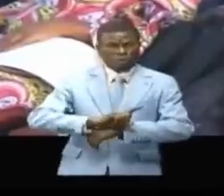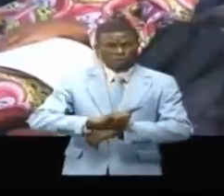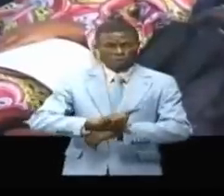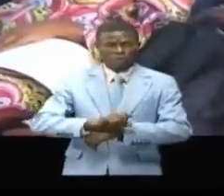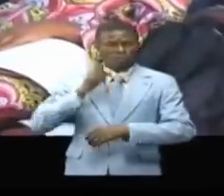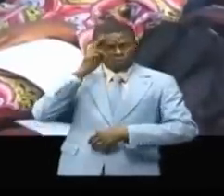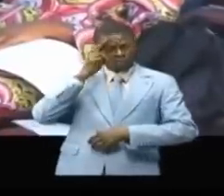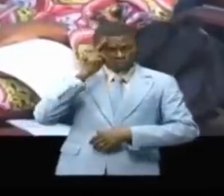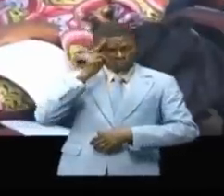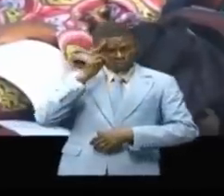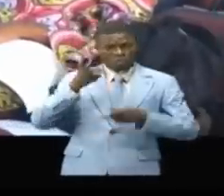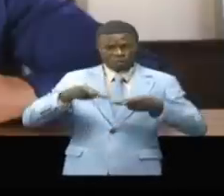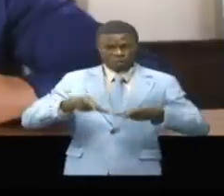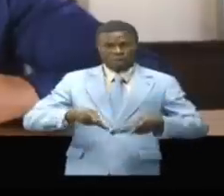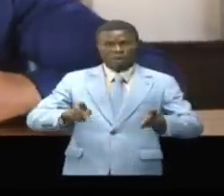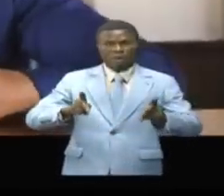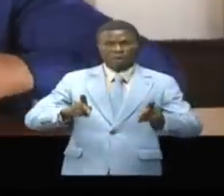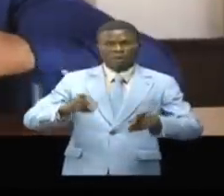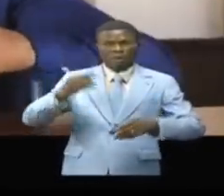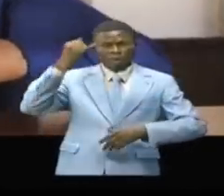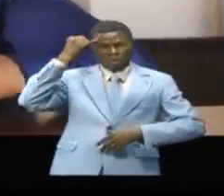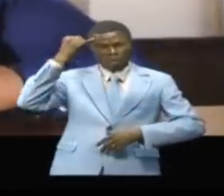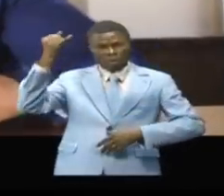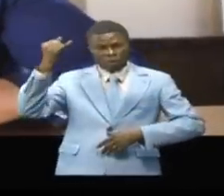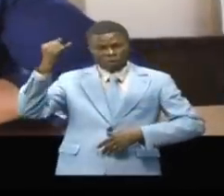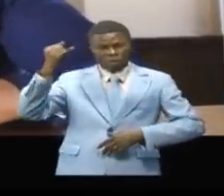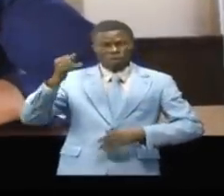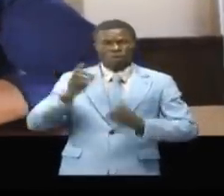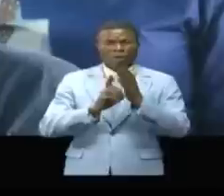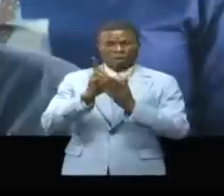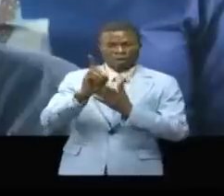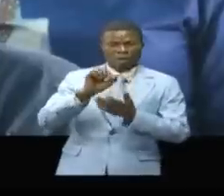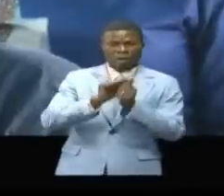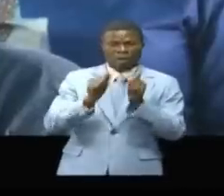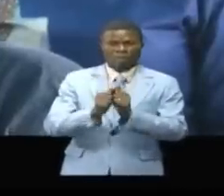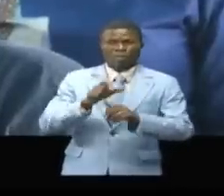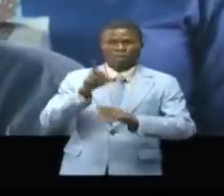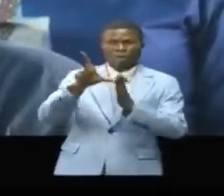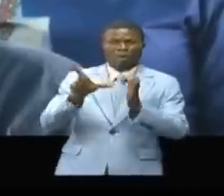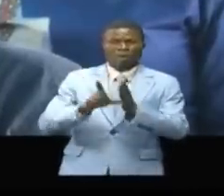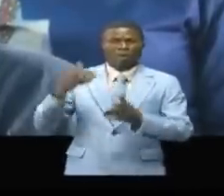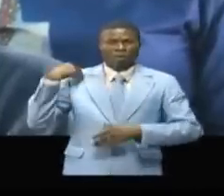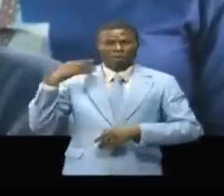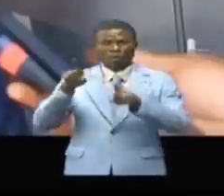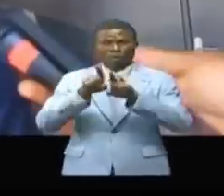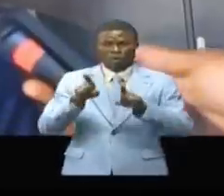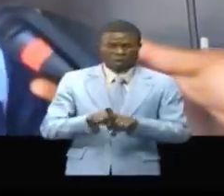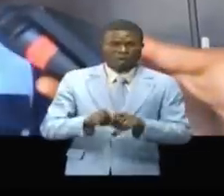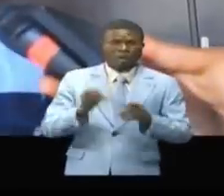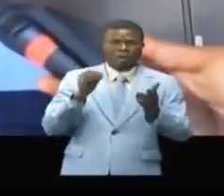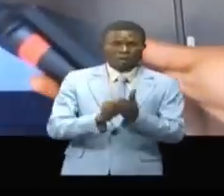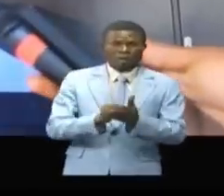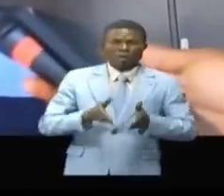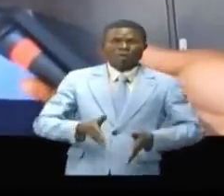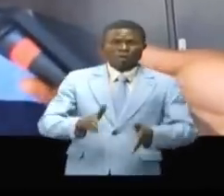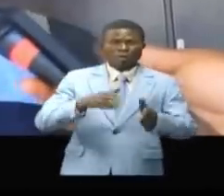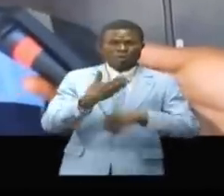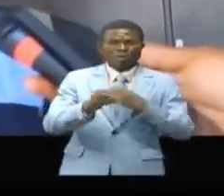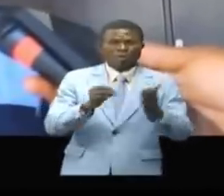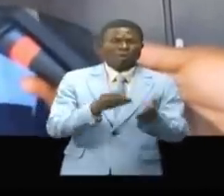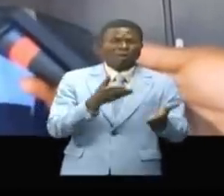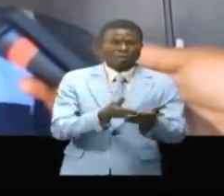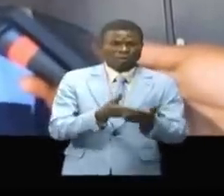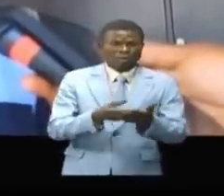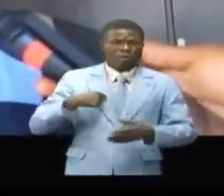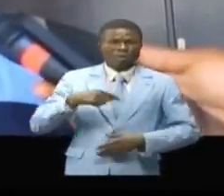réflexions ont aussi permis d'étayer des évolutions sur le plan législatif, même s'il reste encore du chemin à parcourir. Nous